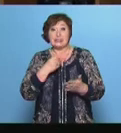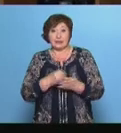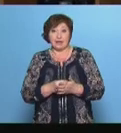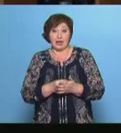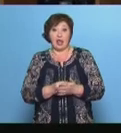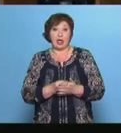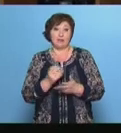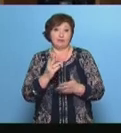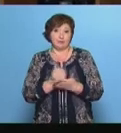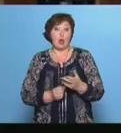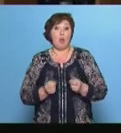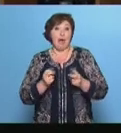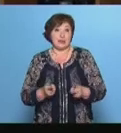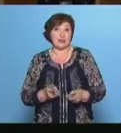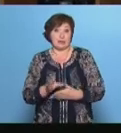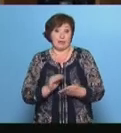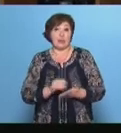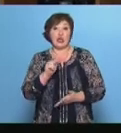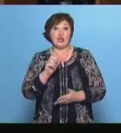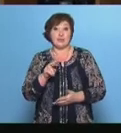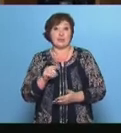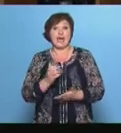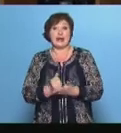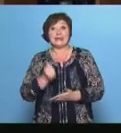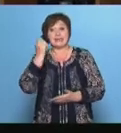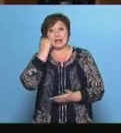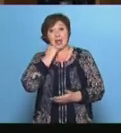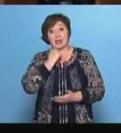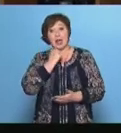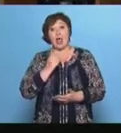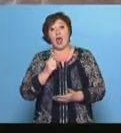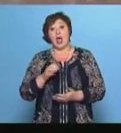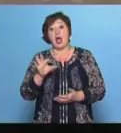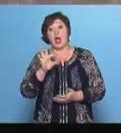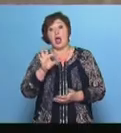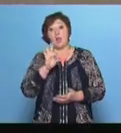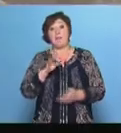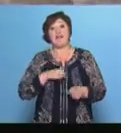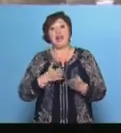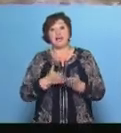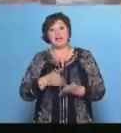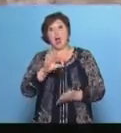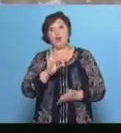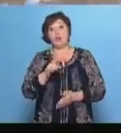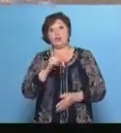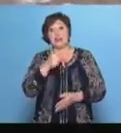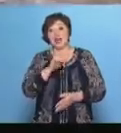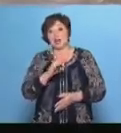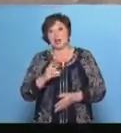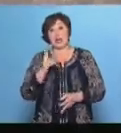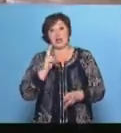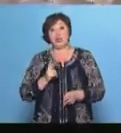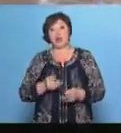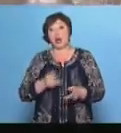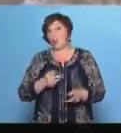опасности. Вот в данном случае на реке Чепце есть старая плотина Октябрьской ГЭС, которая представляет собой очень серьезные